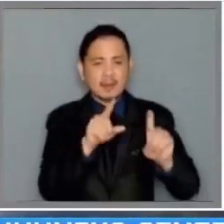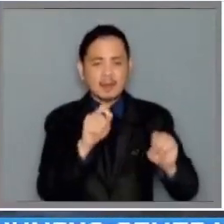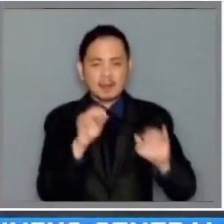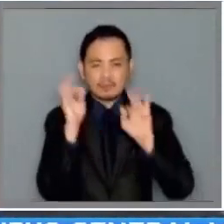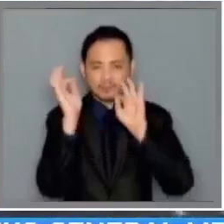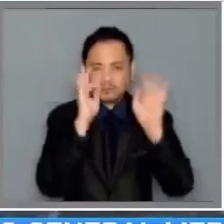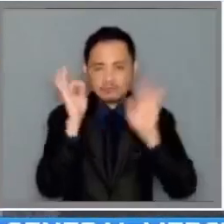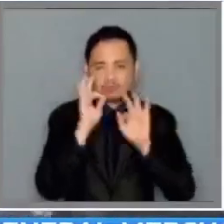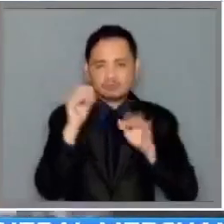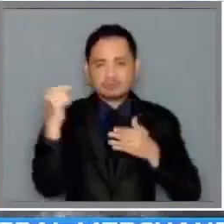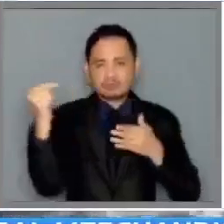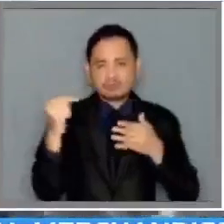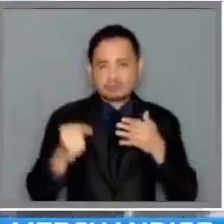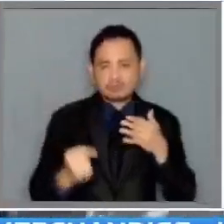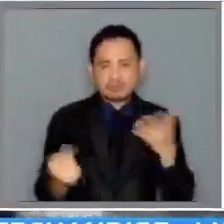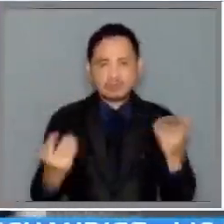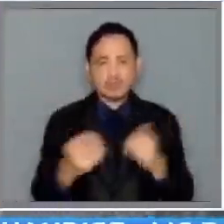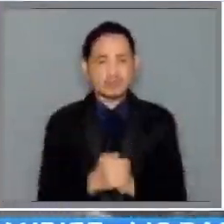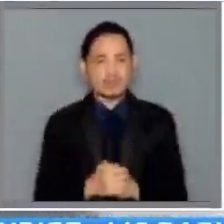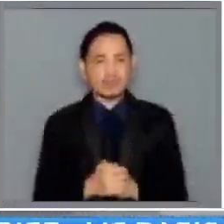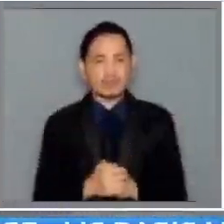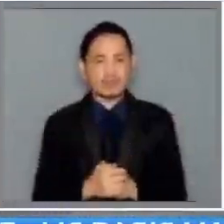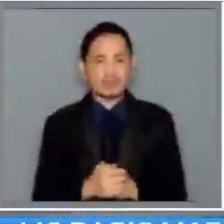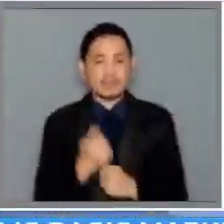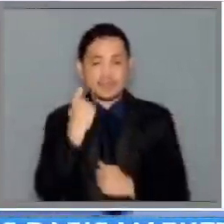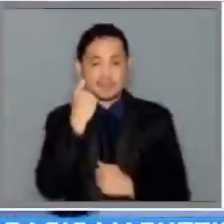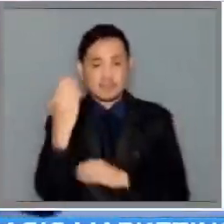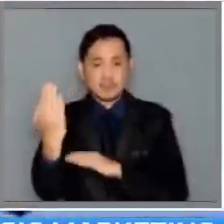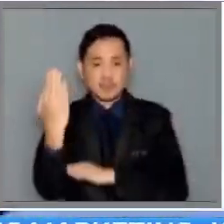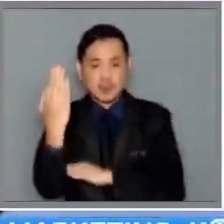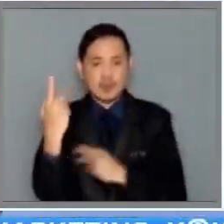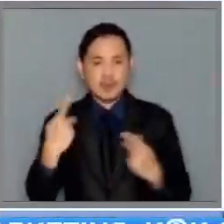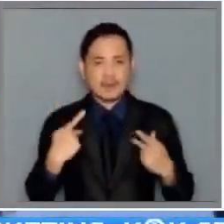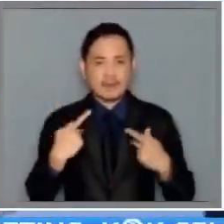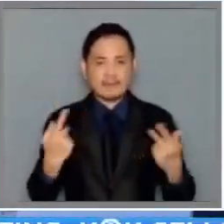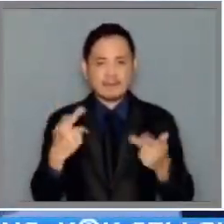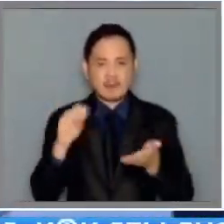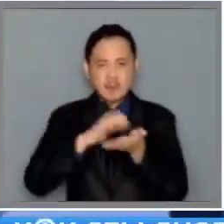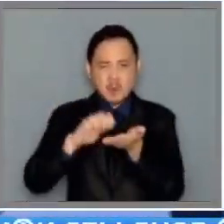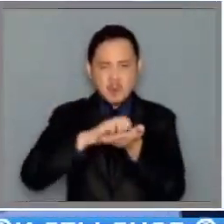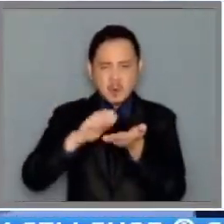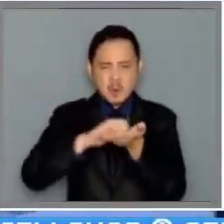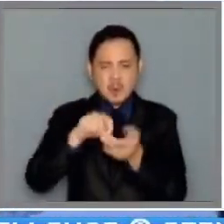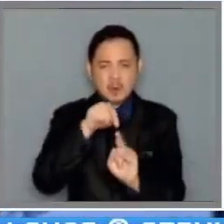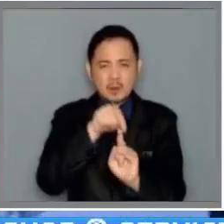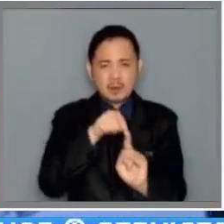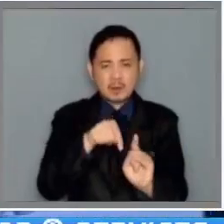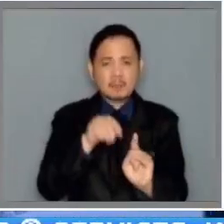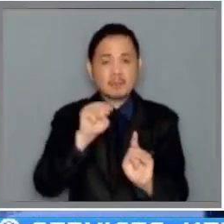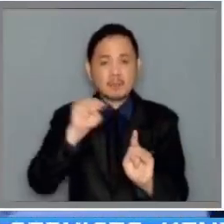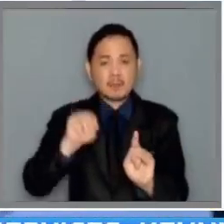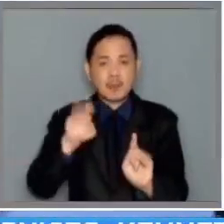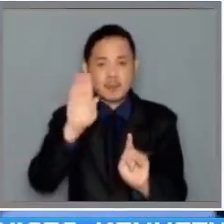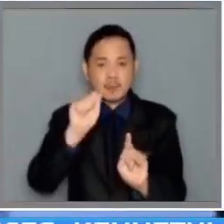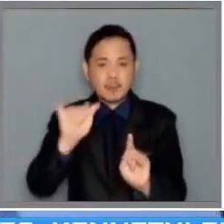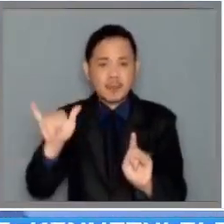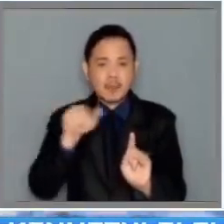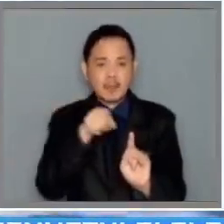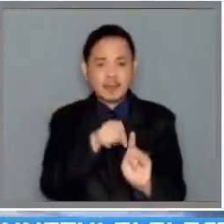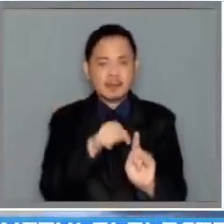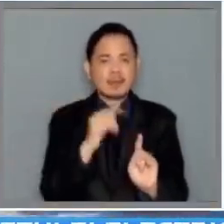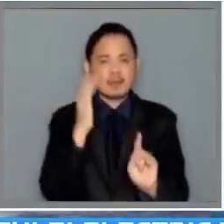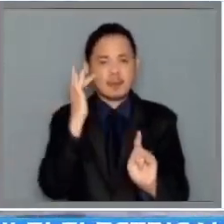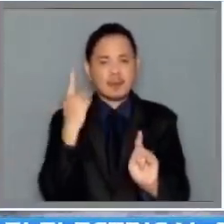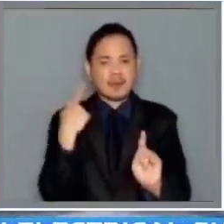enforcement operation. Kaninang umaga, nagbistulang tensyonado ang isang bahagi ng Manila Bay lapit sa tanggapan ng NCWC dahil sa mga